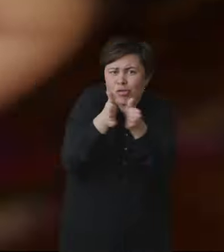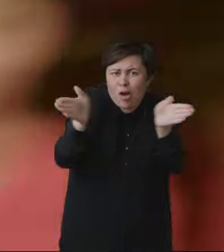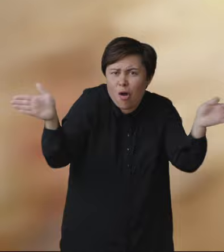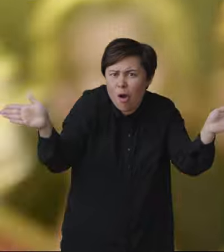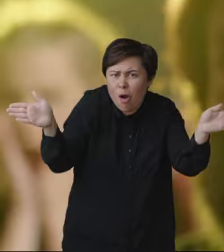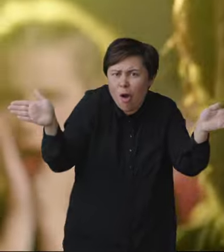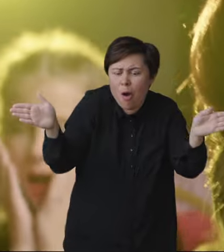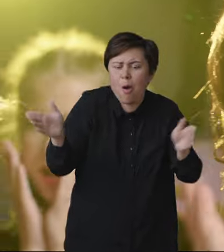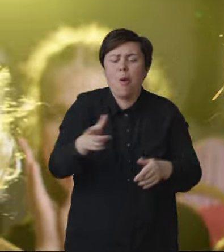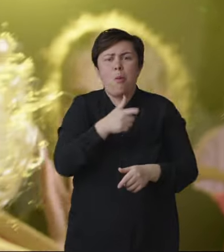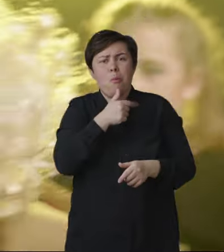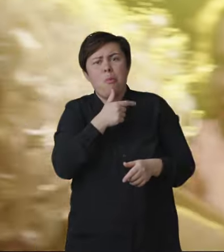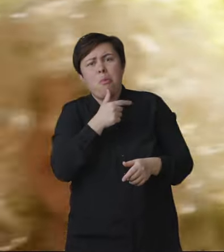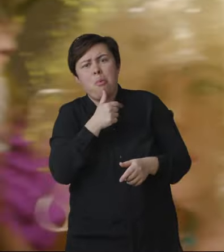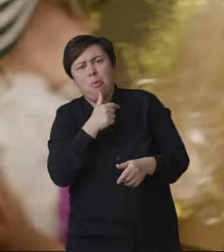szerokokątne.